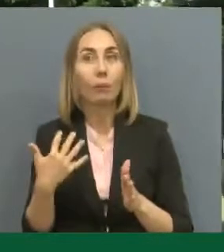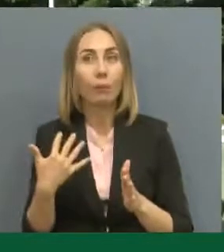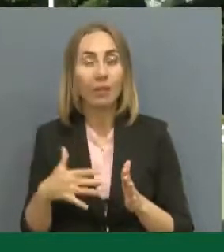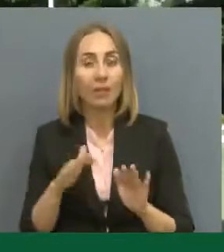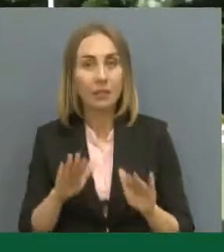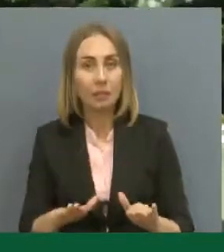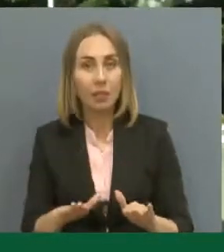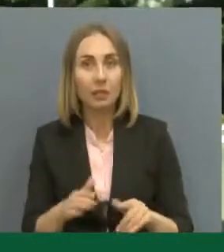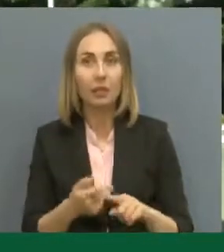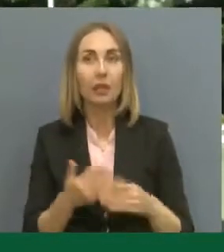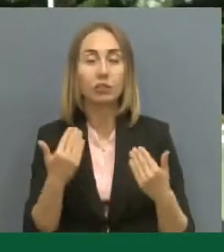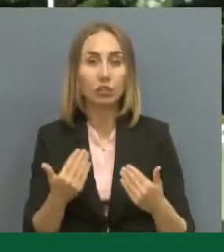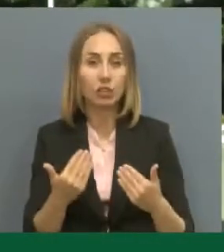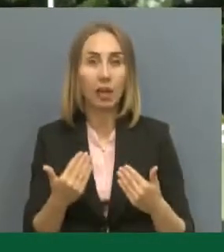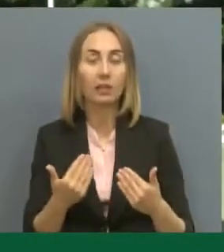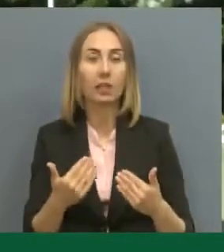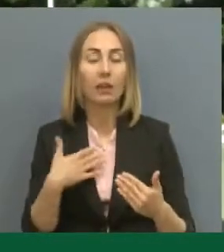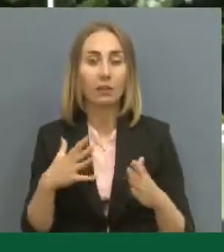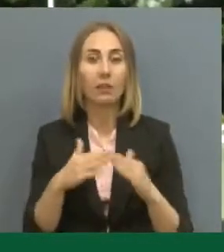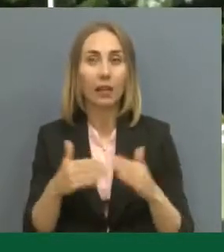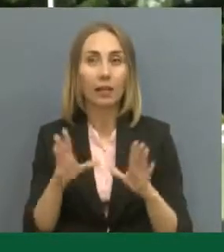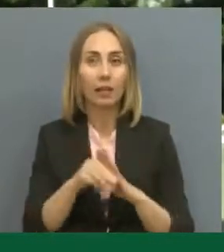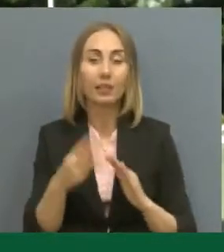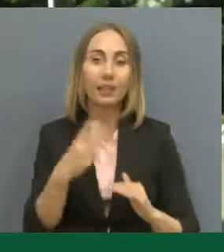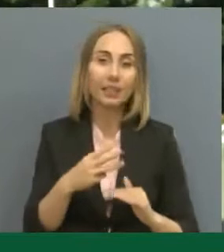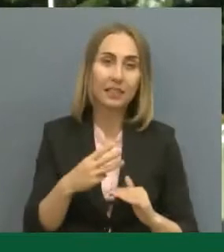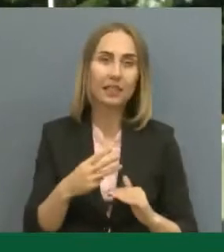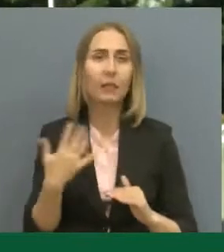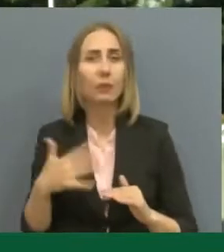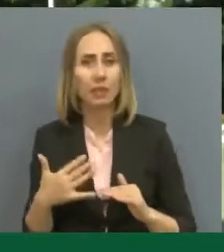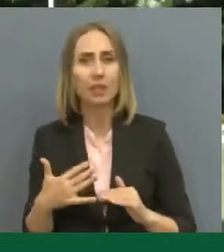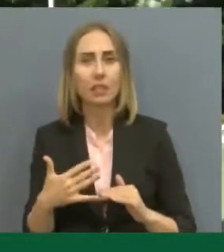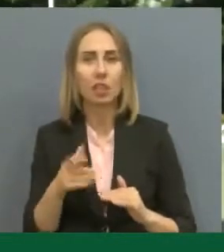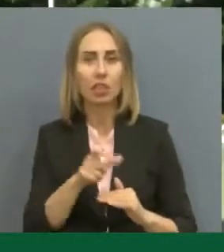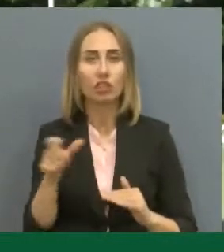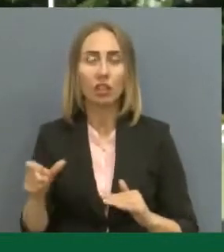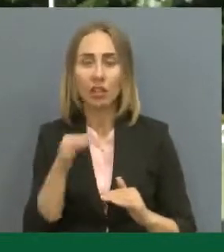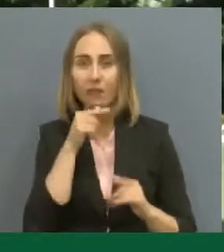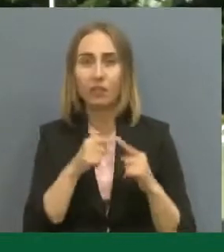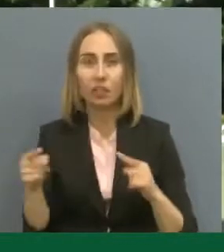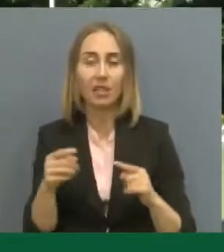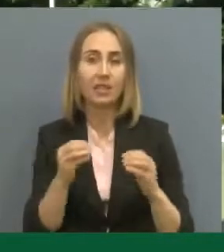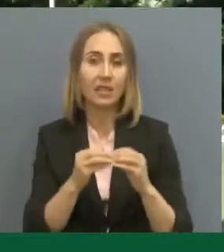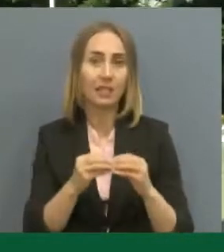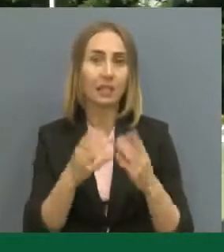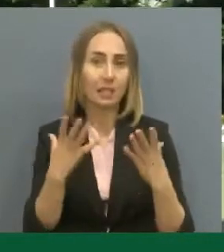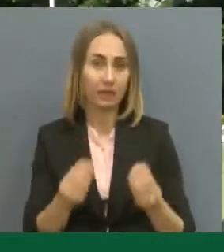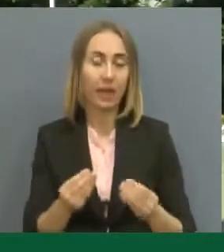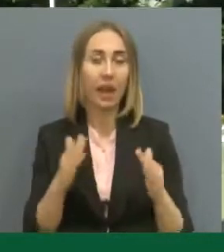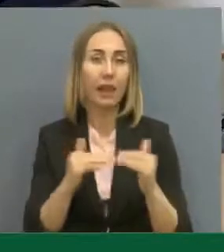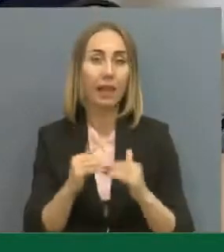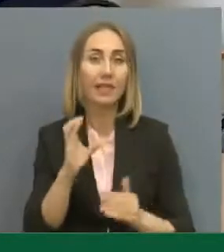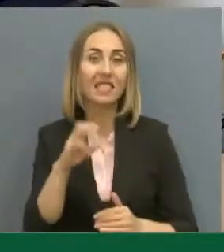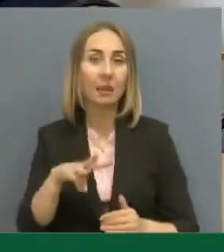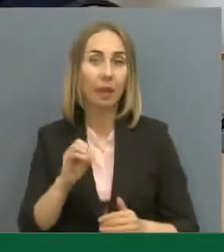где-то на текущий момент в наших лагерях где-то размещается порядка 30-50 ребят в течение 10 дней лагерной